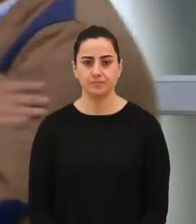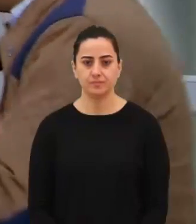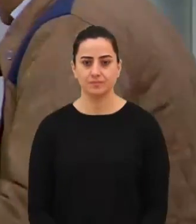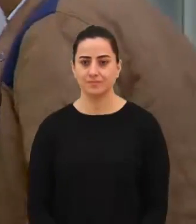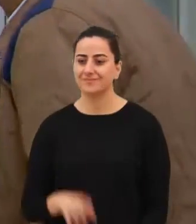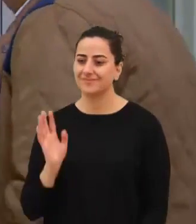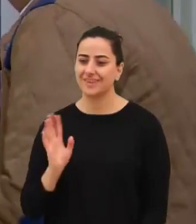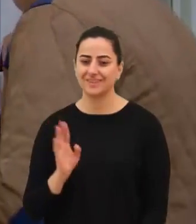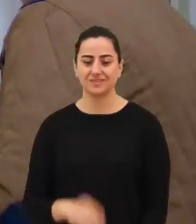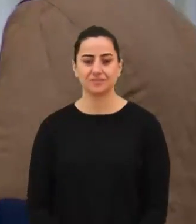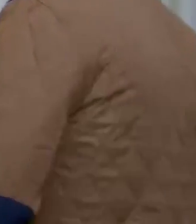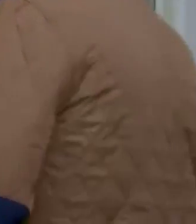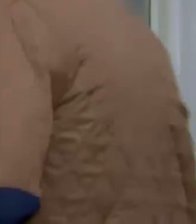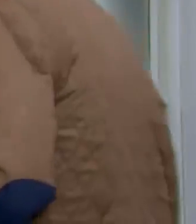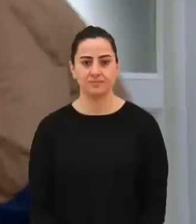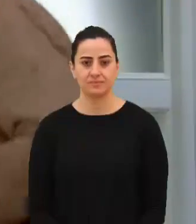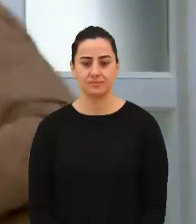Bay bay. Bay bay canım.